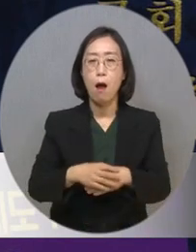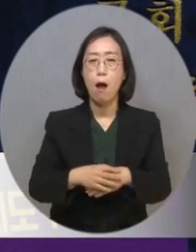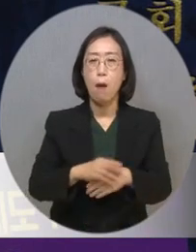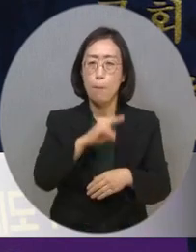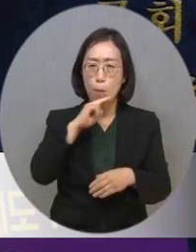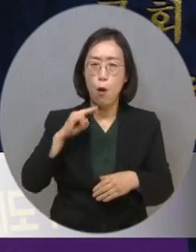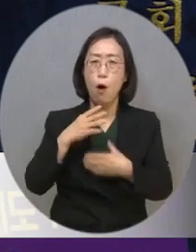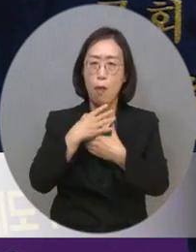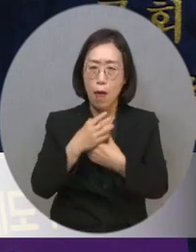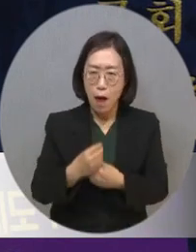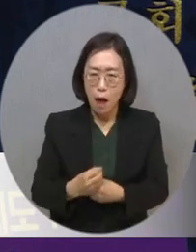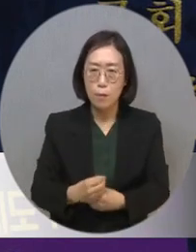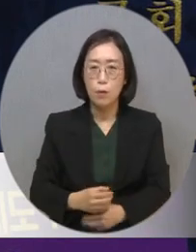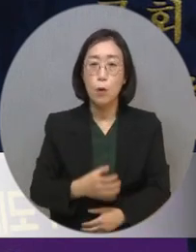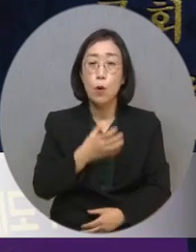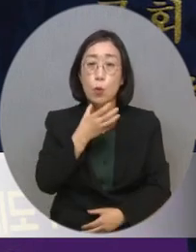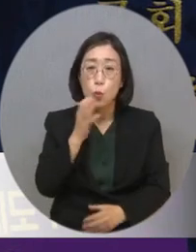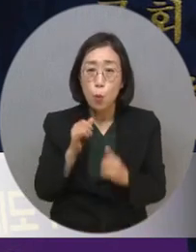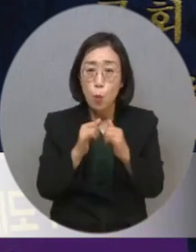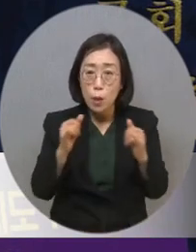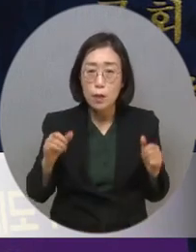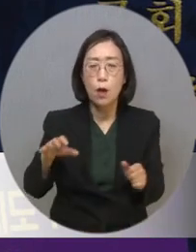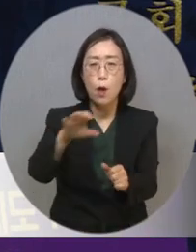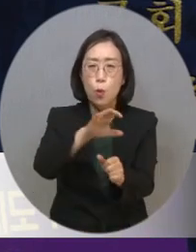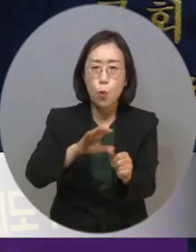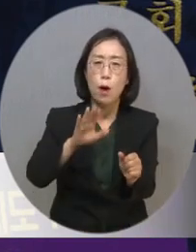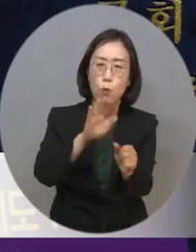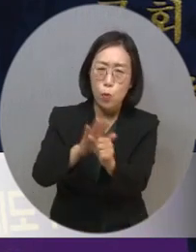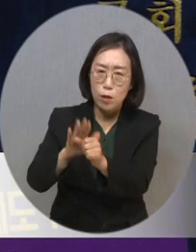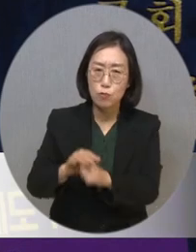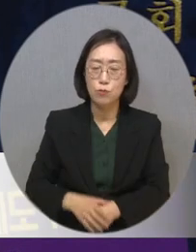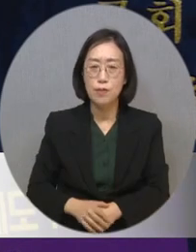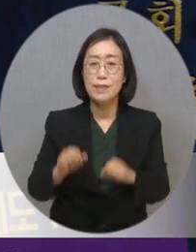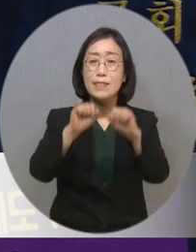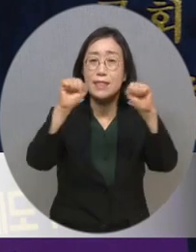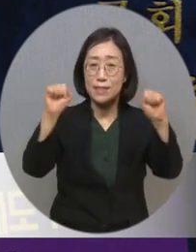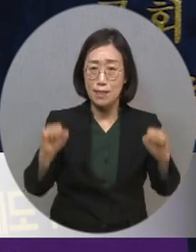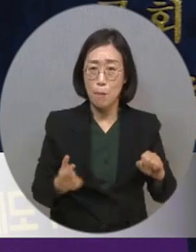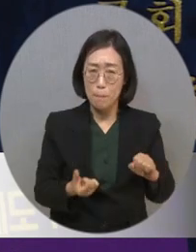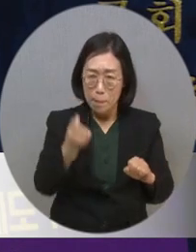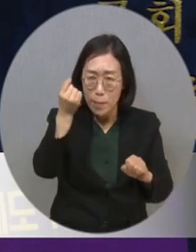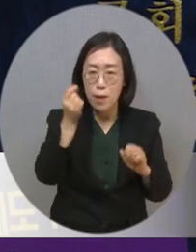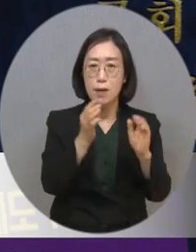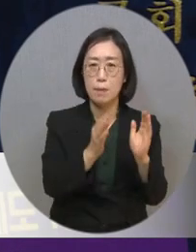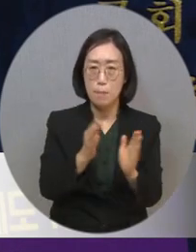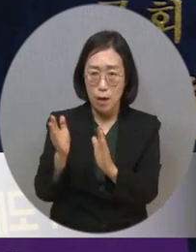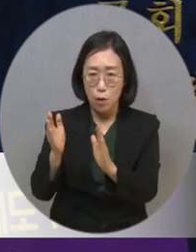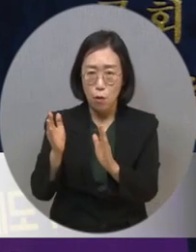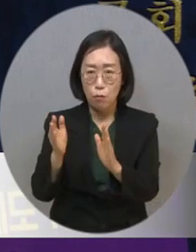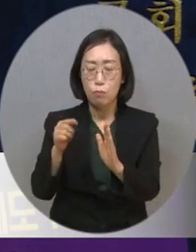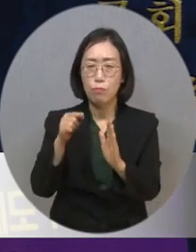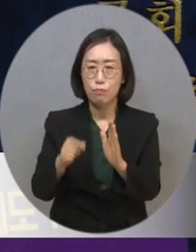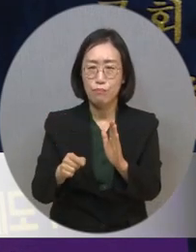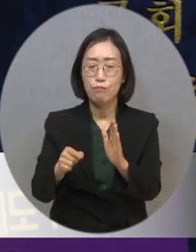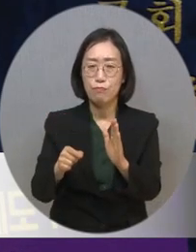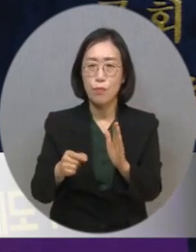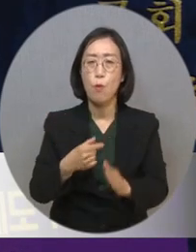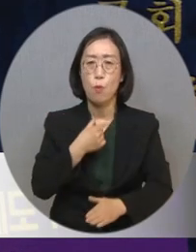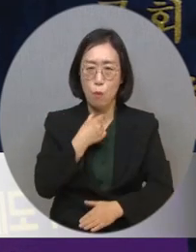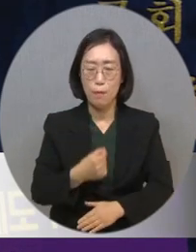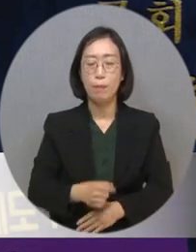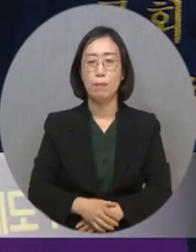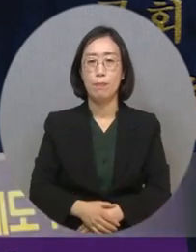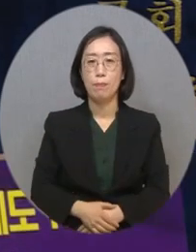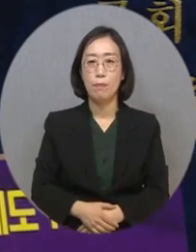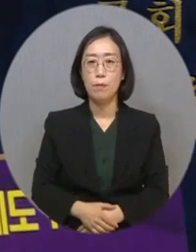마음에서 어르신들을 케어할 수 있는 시스템이 하루빨리 정착되었으면 하는